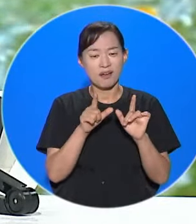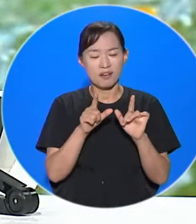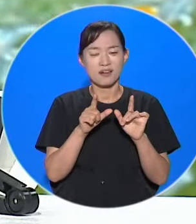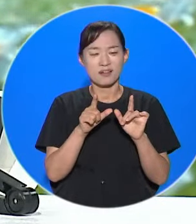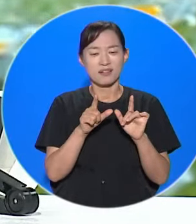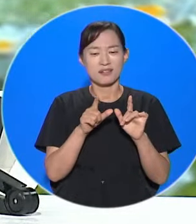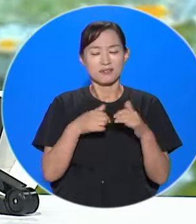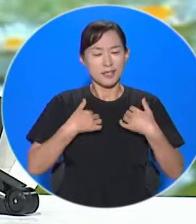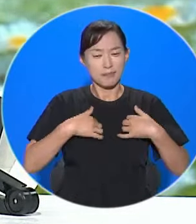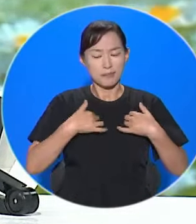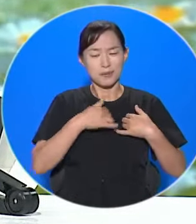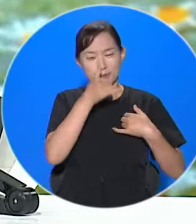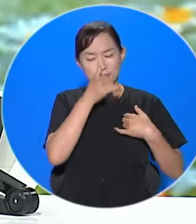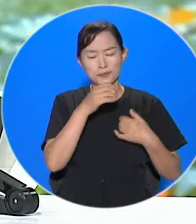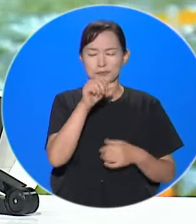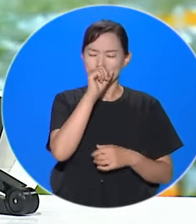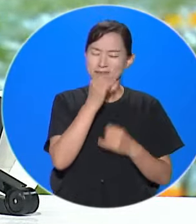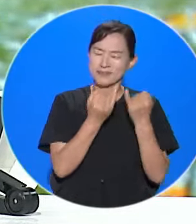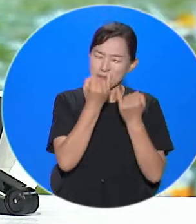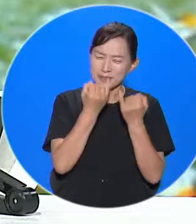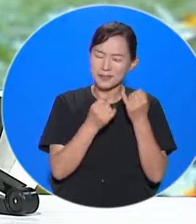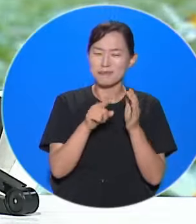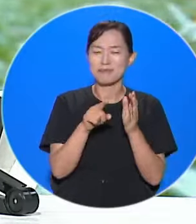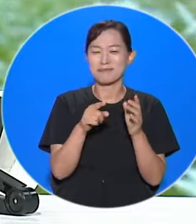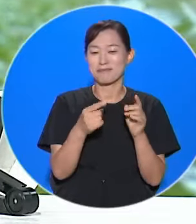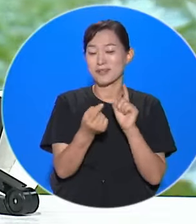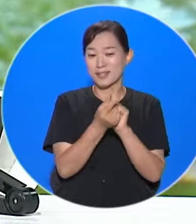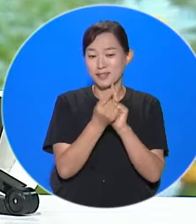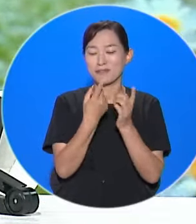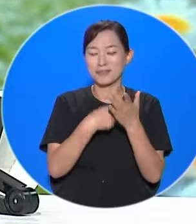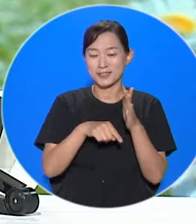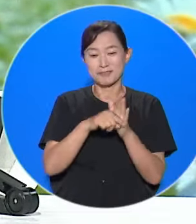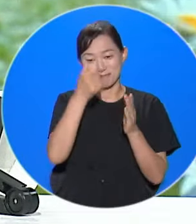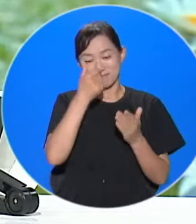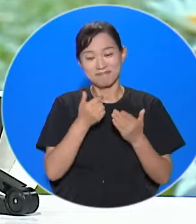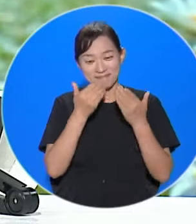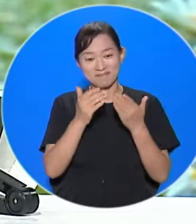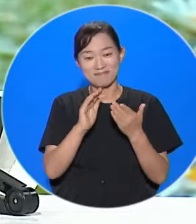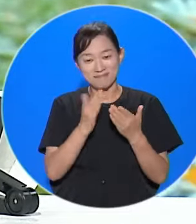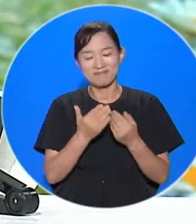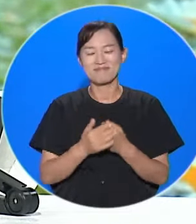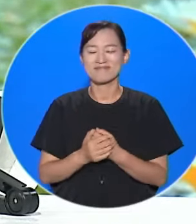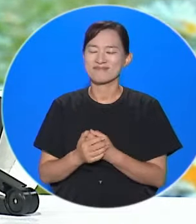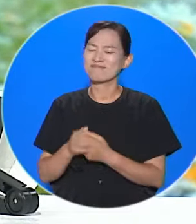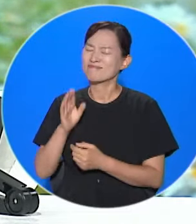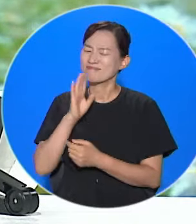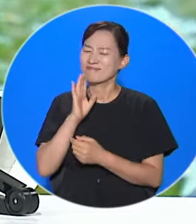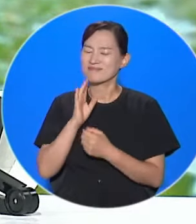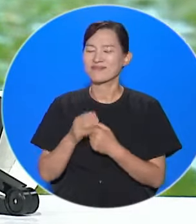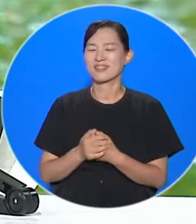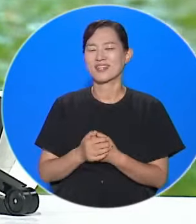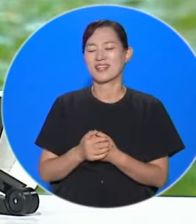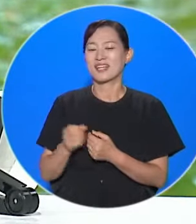경험하고 또 좋은 자매도 만날 수 있도록 그렇게 기도해야 되겠네 그쵸? 네. 그래갖고 이제 제가요